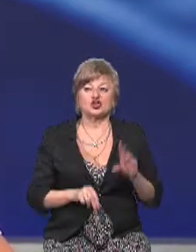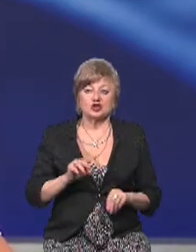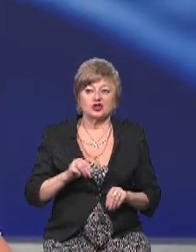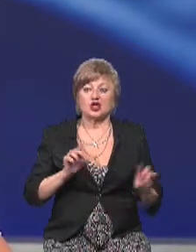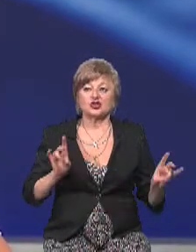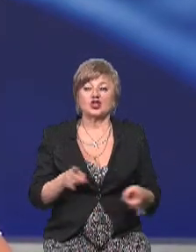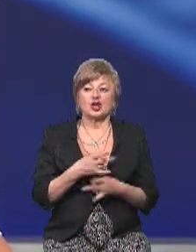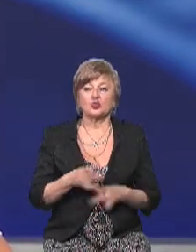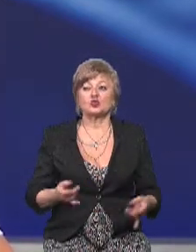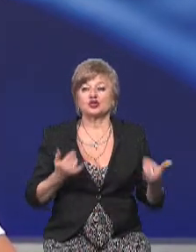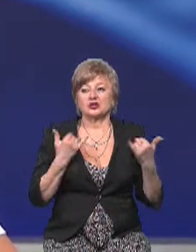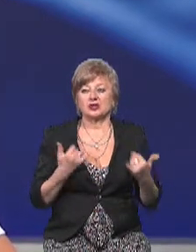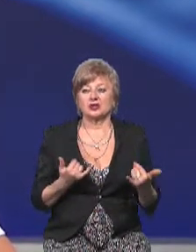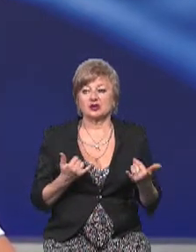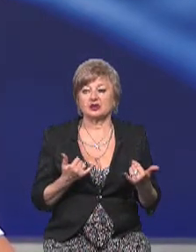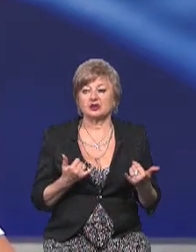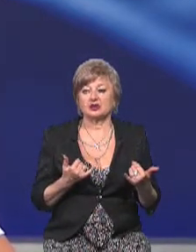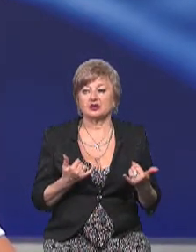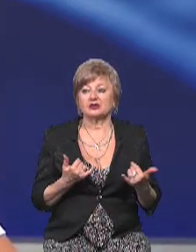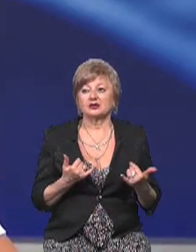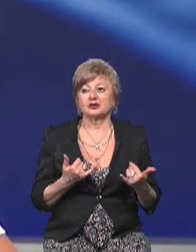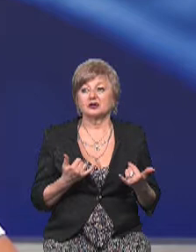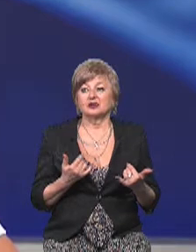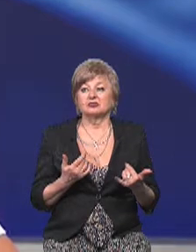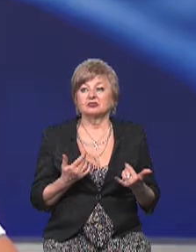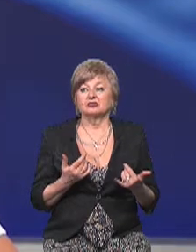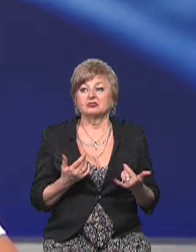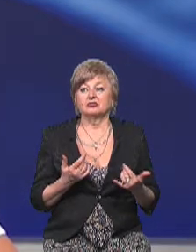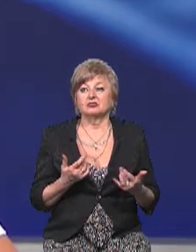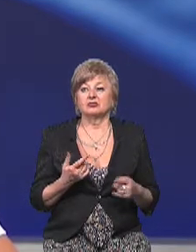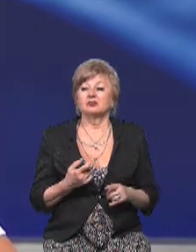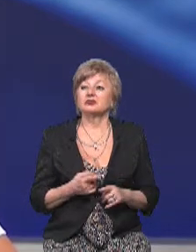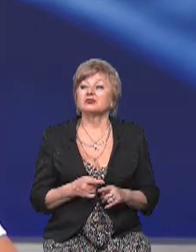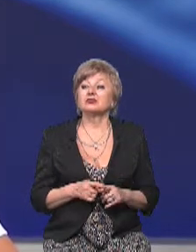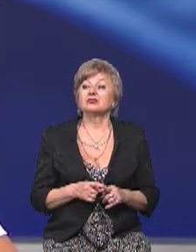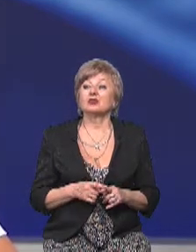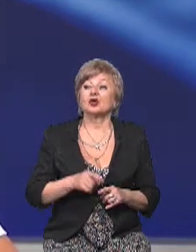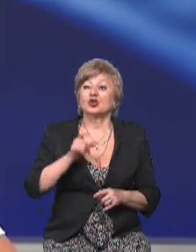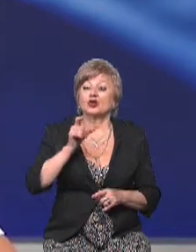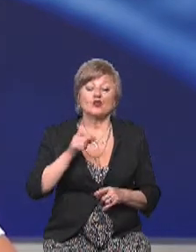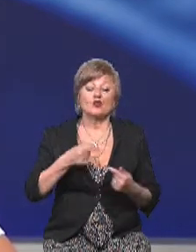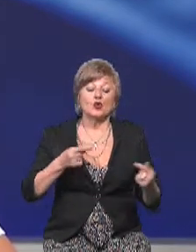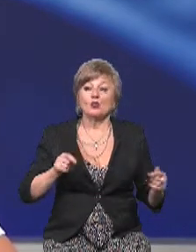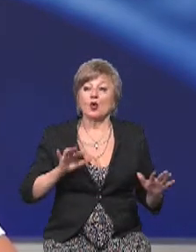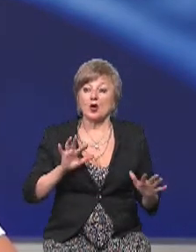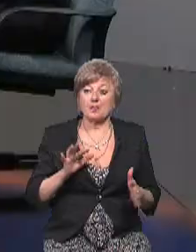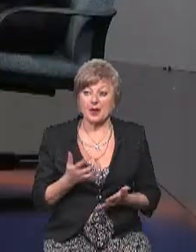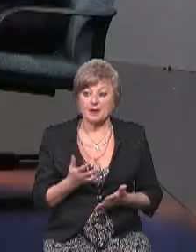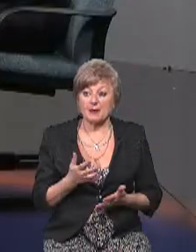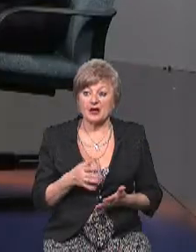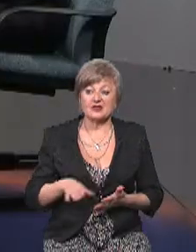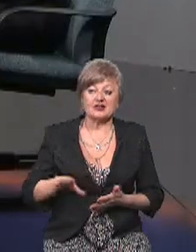потрібно зараз їздити на цих автомобілях. Це моя думка. Тому що в будь-який момент є